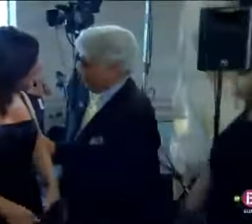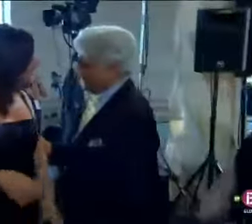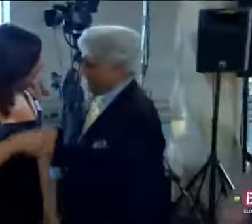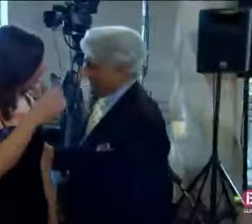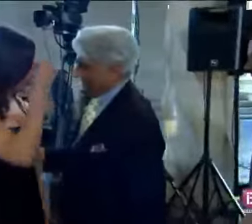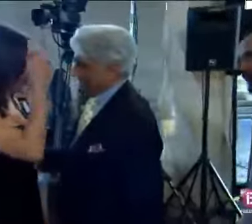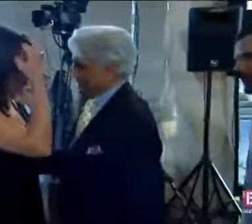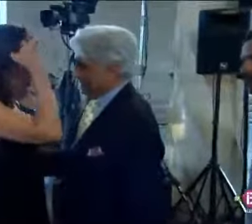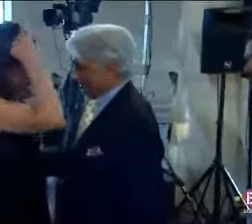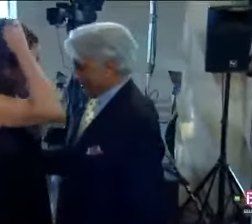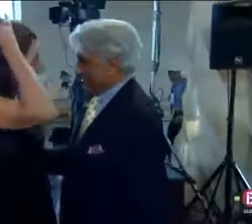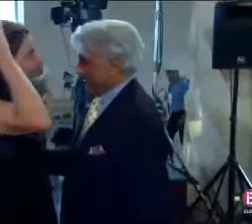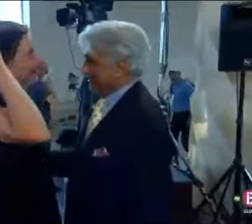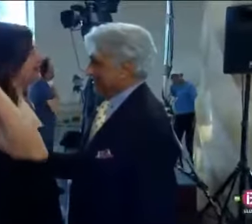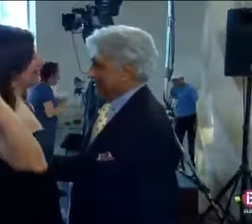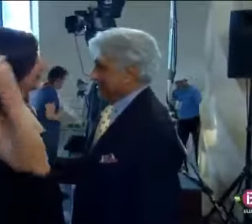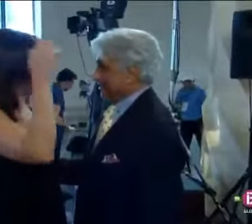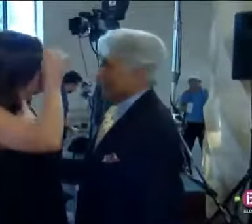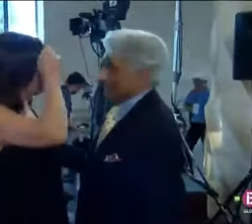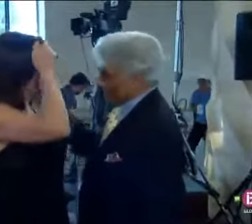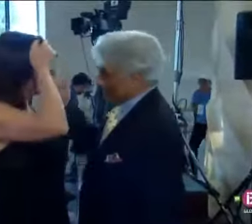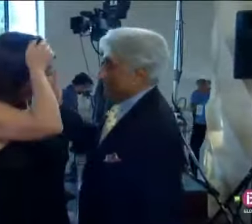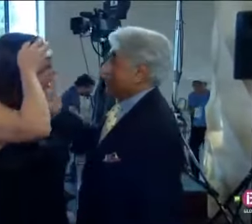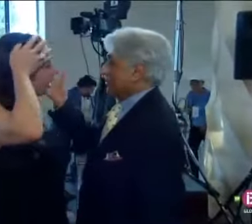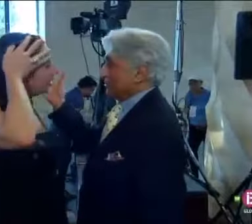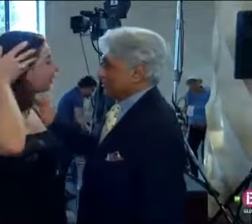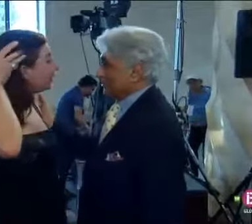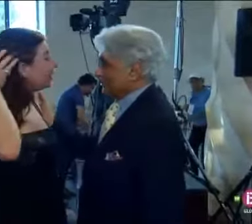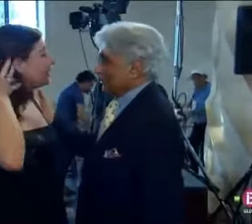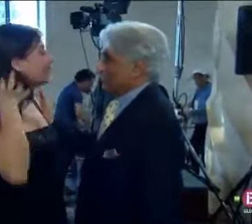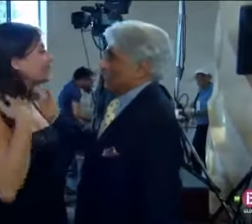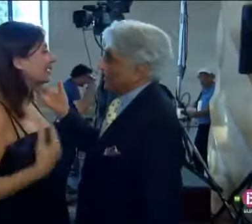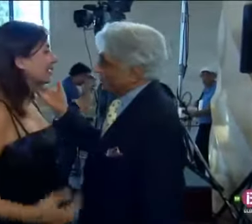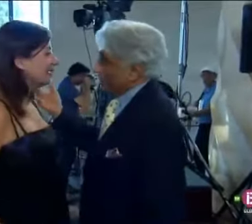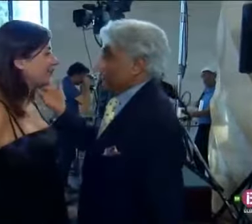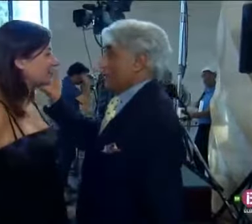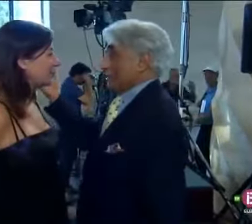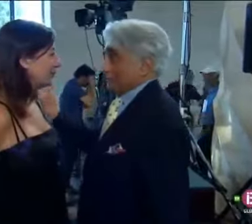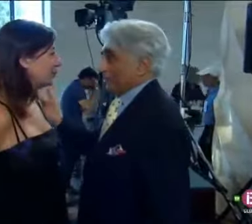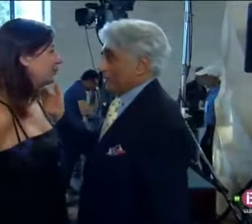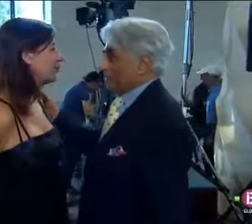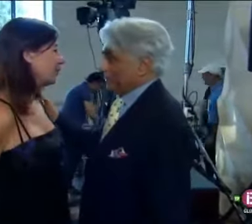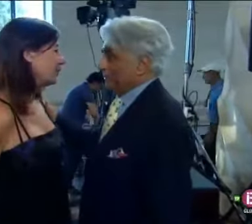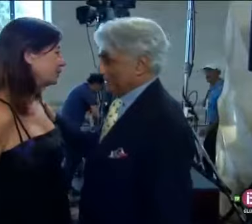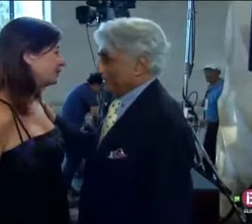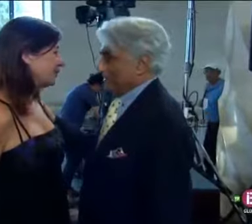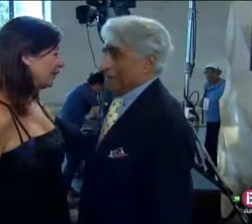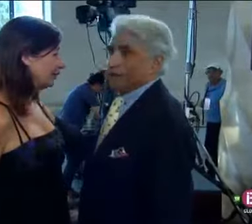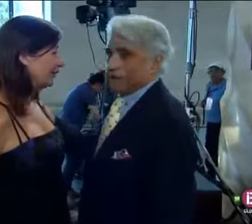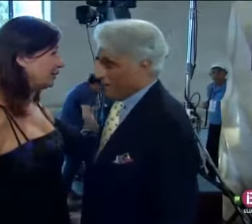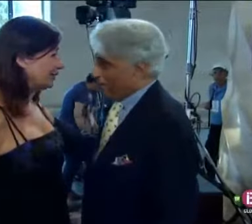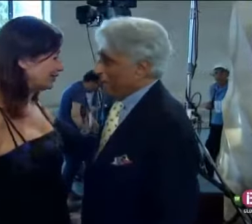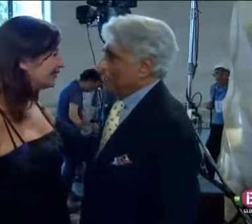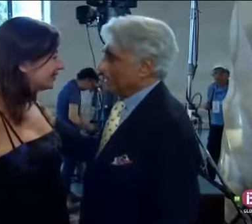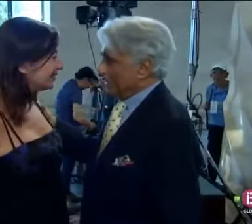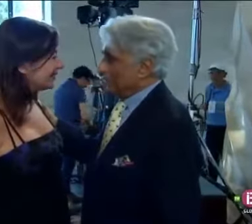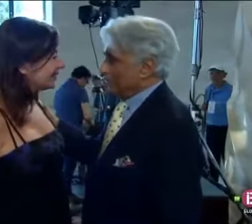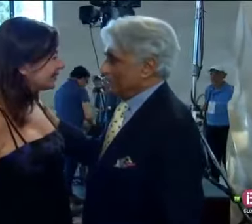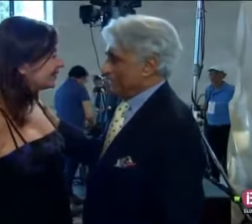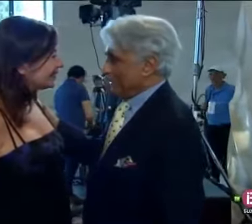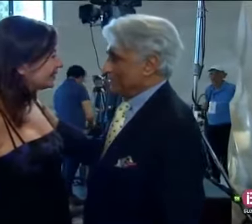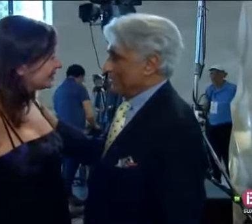poble. Aquest és un dels problemes principals que tenen ara les Illes i aquest govern es vol posar fil a